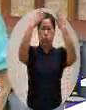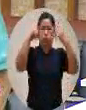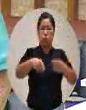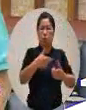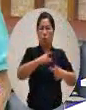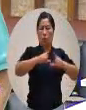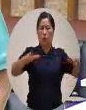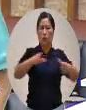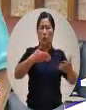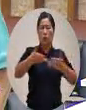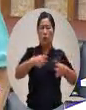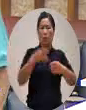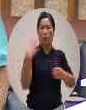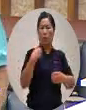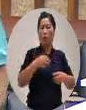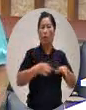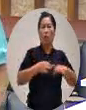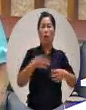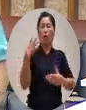營業